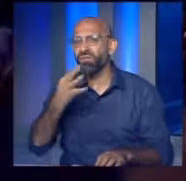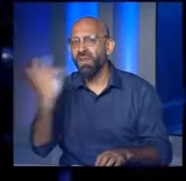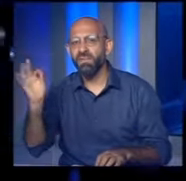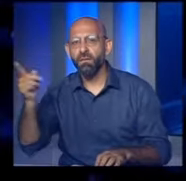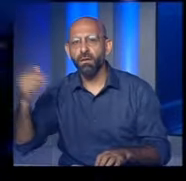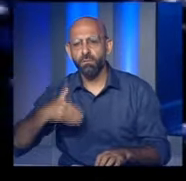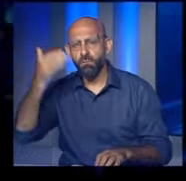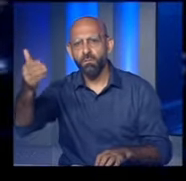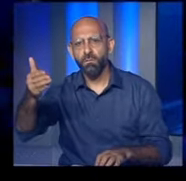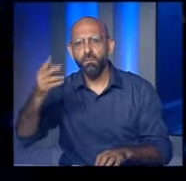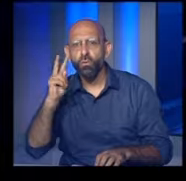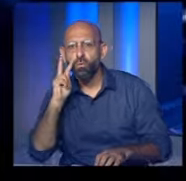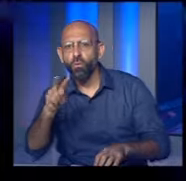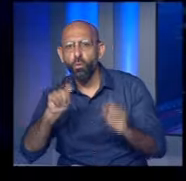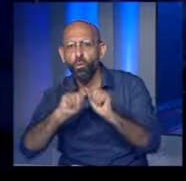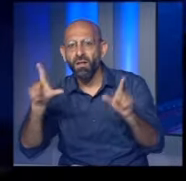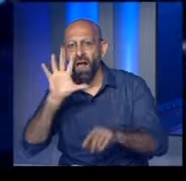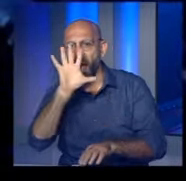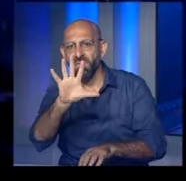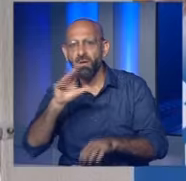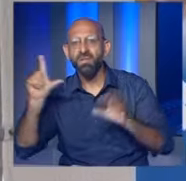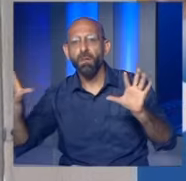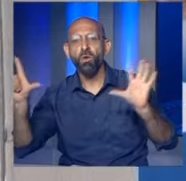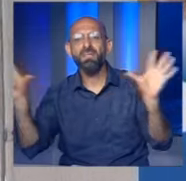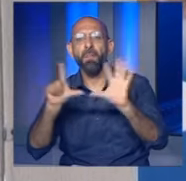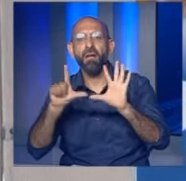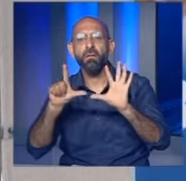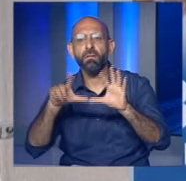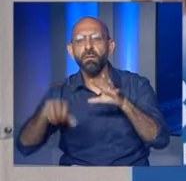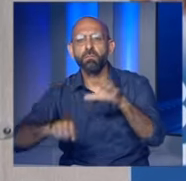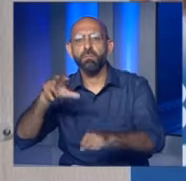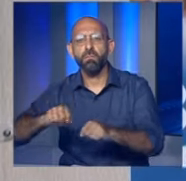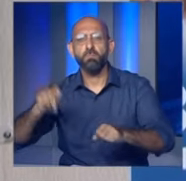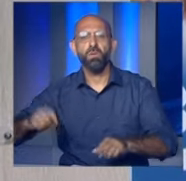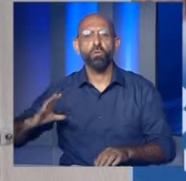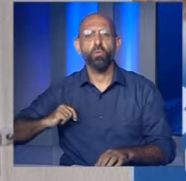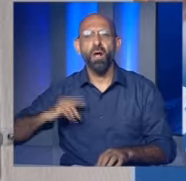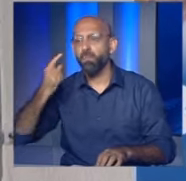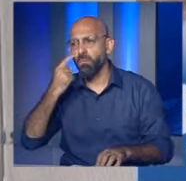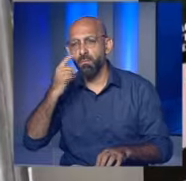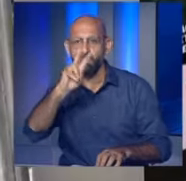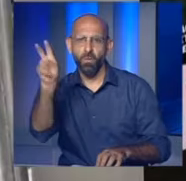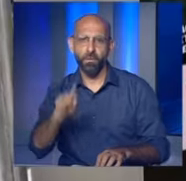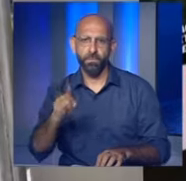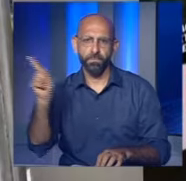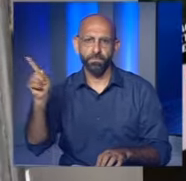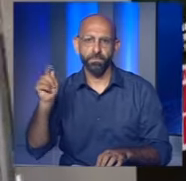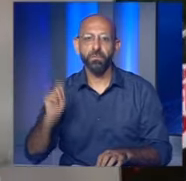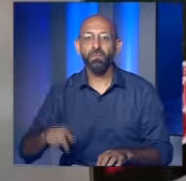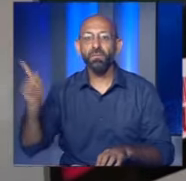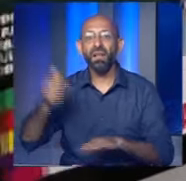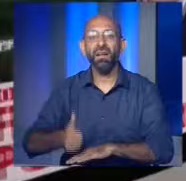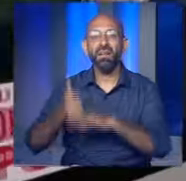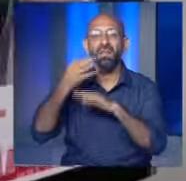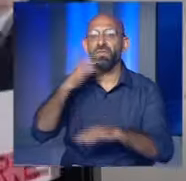اليوم ستكون لها دلالات مهمه على شكل البرلمان الفرنسي القادم الذي يتكون من 577 مقعدا وقد